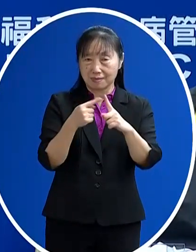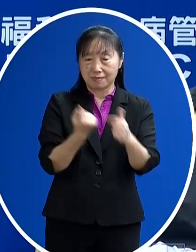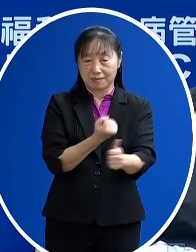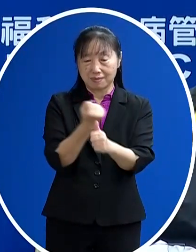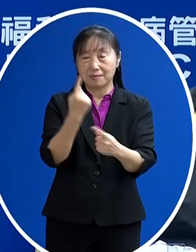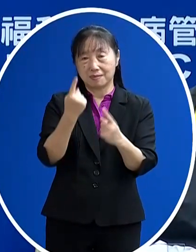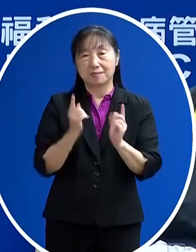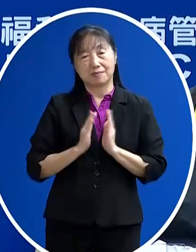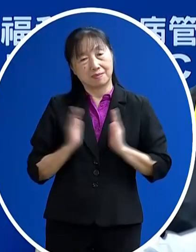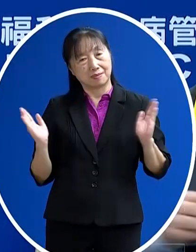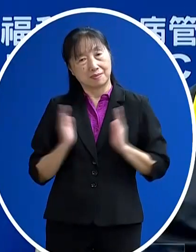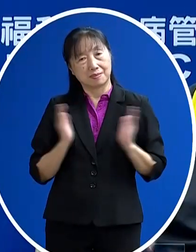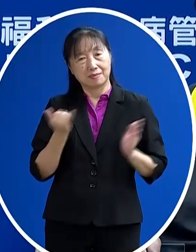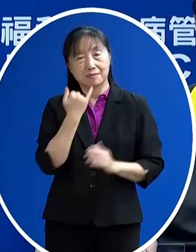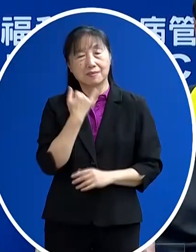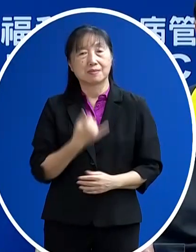松。